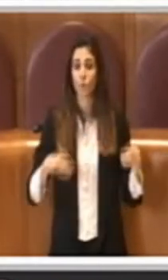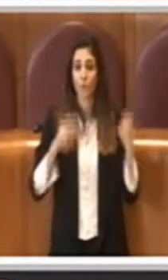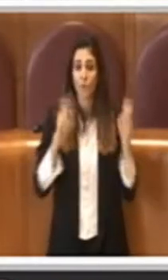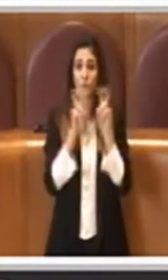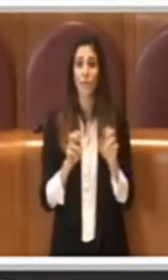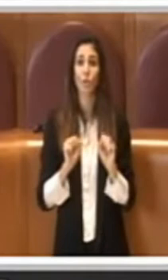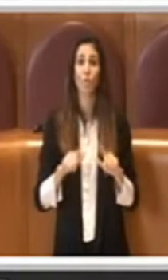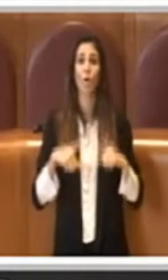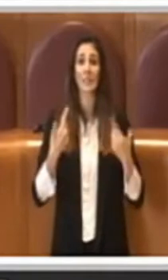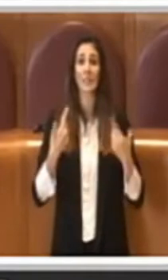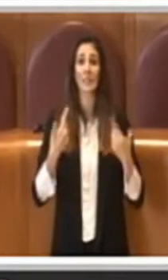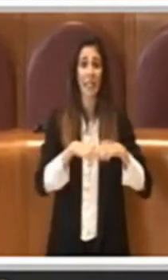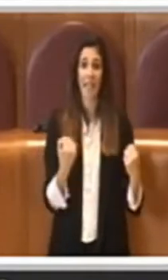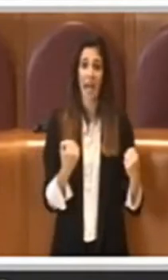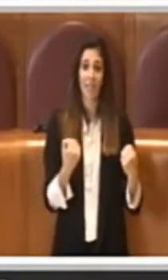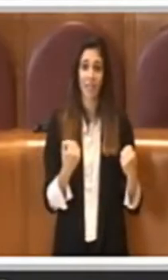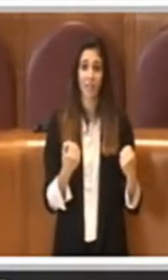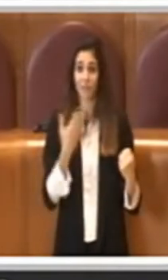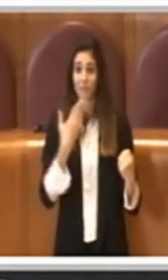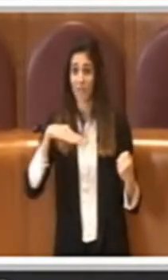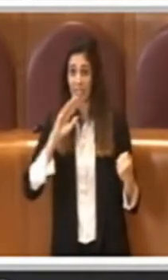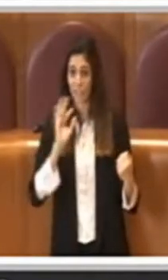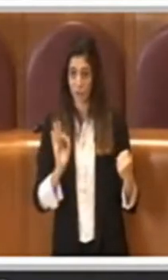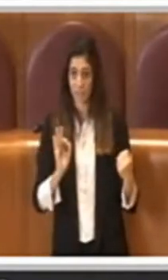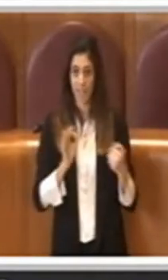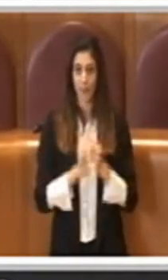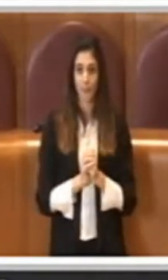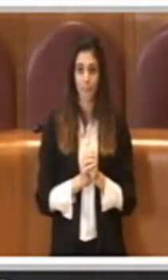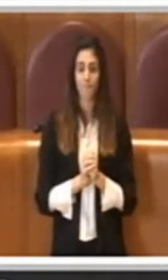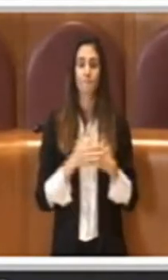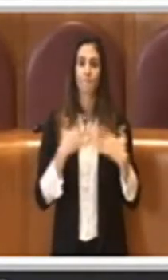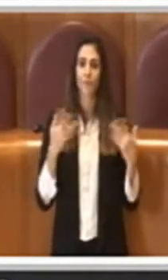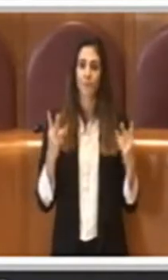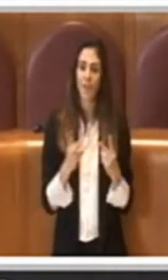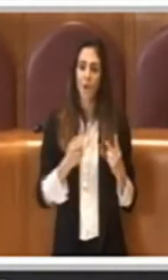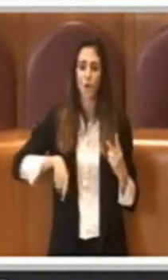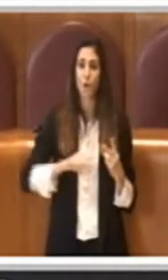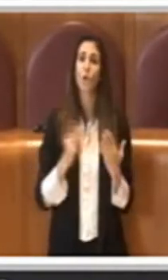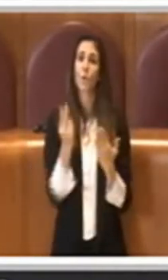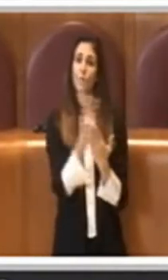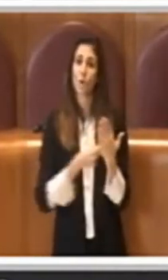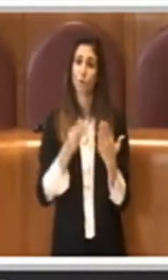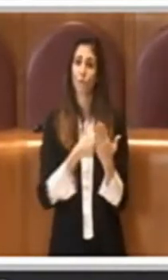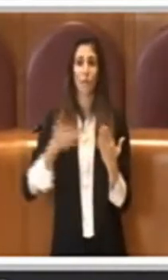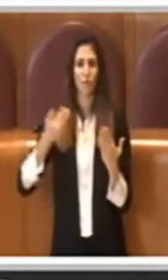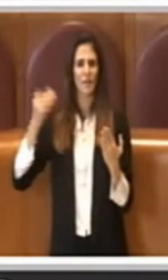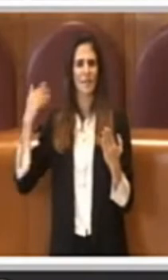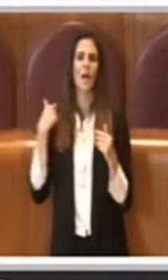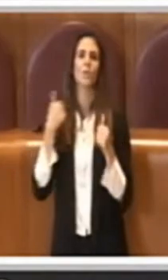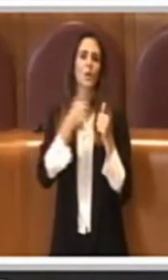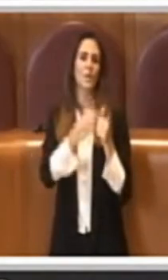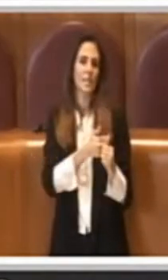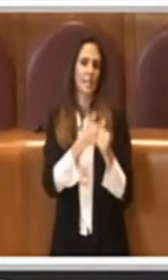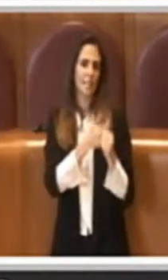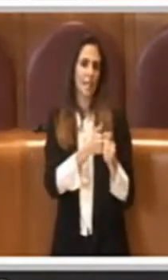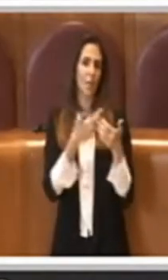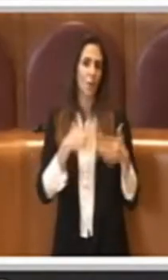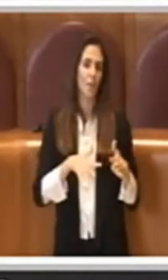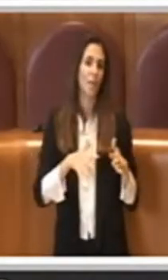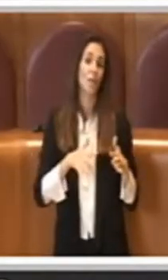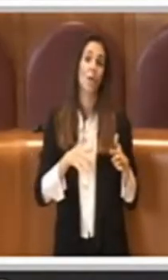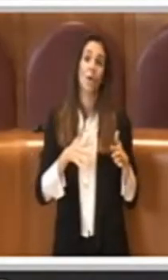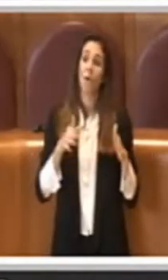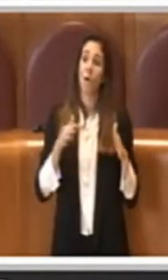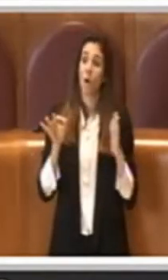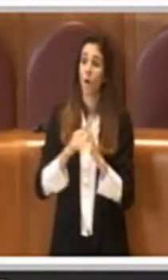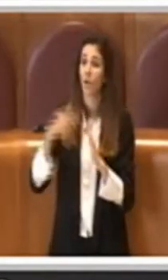danni invece che benefici. Perciò avendo comunque seguito questo progetto anni fa, chiaramente non possiamo accogliere